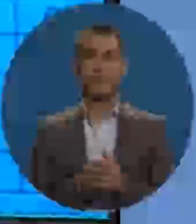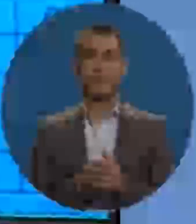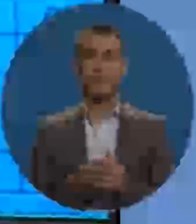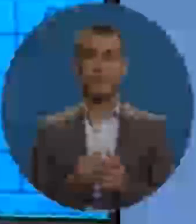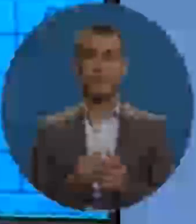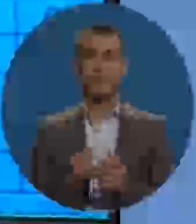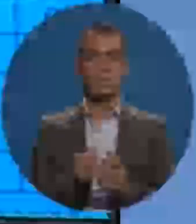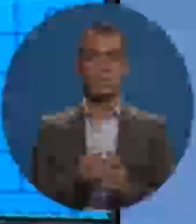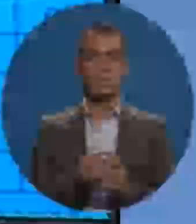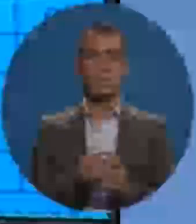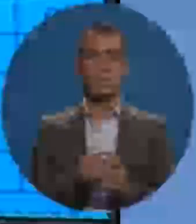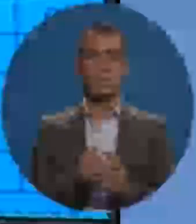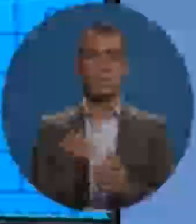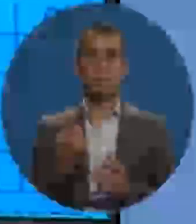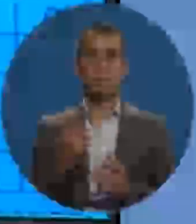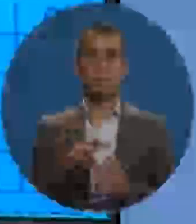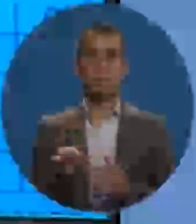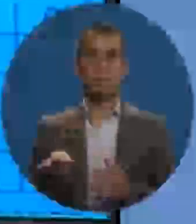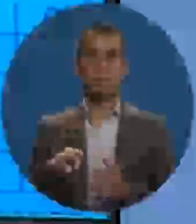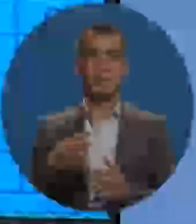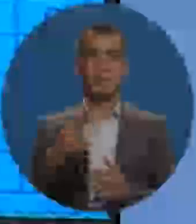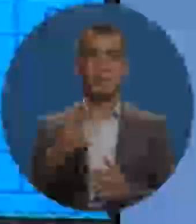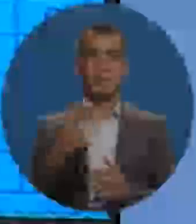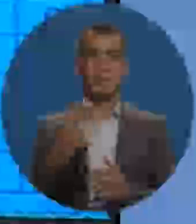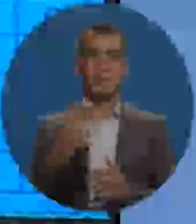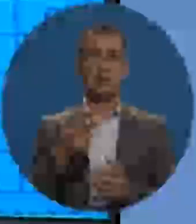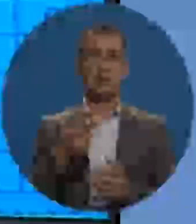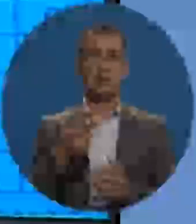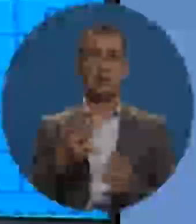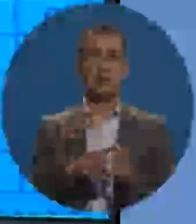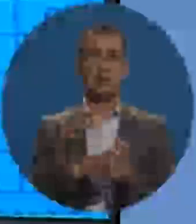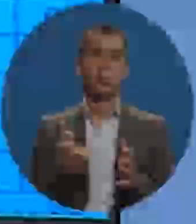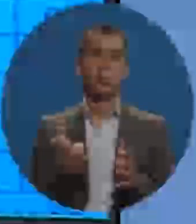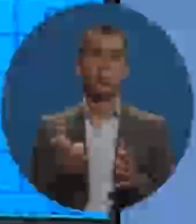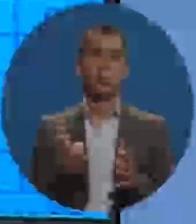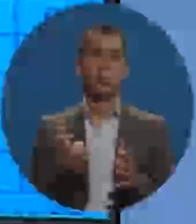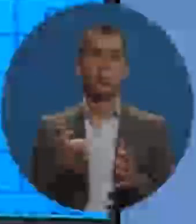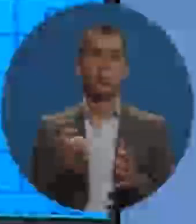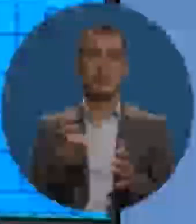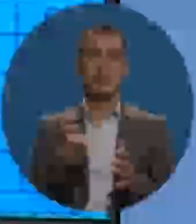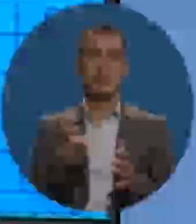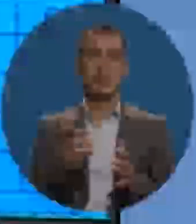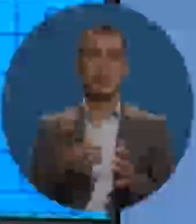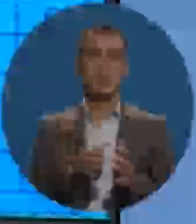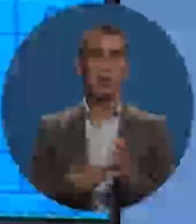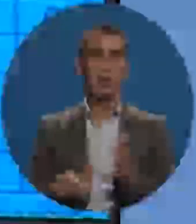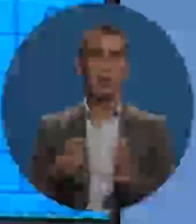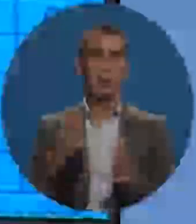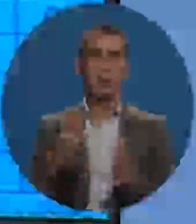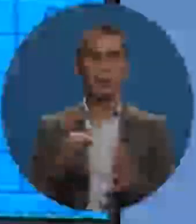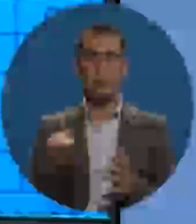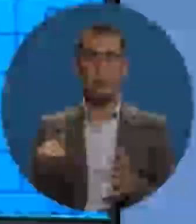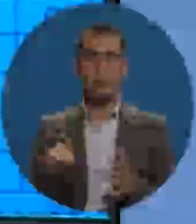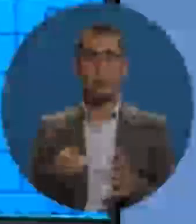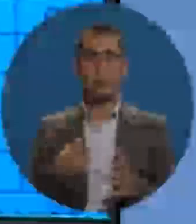миллион 281 мың 539. Демек, осы класслар арқалы таңба